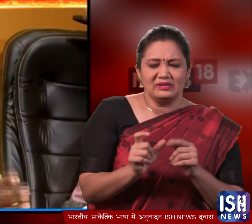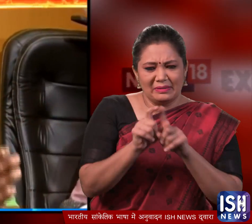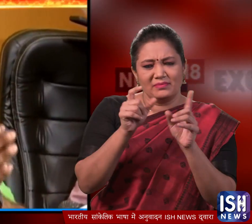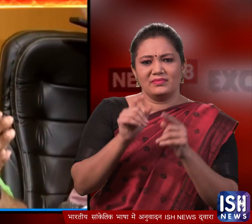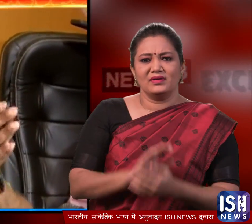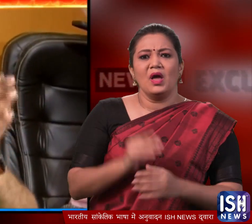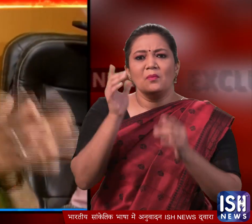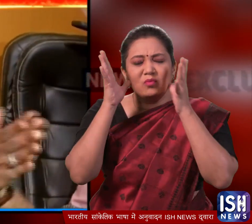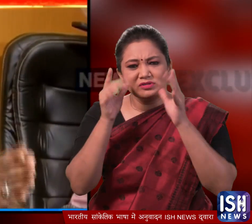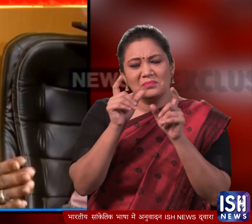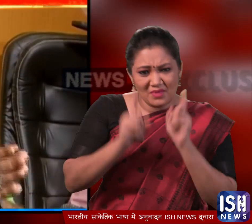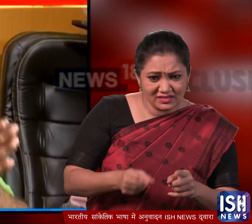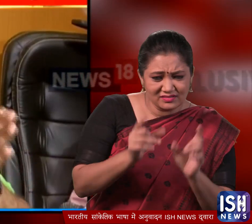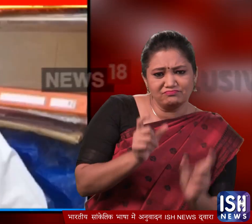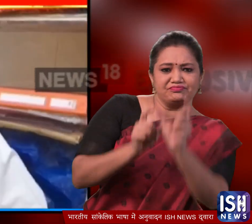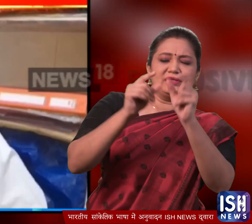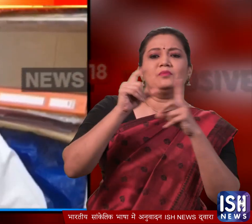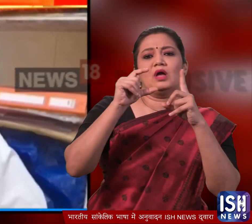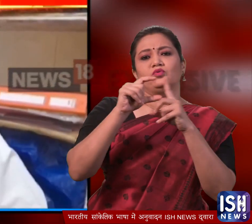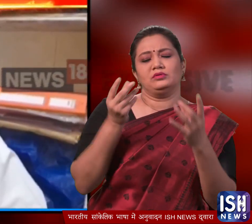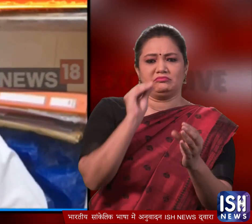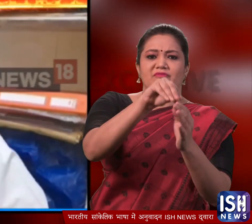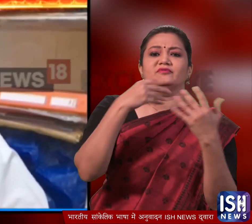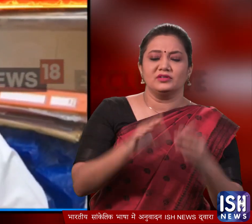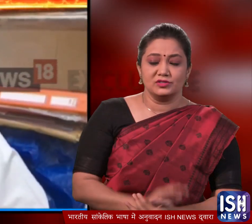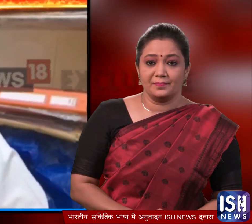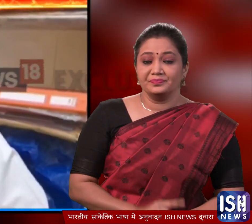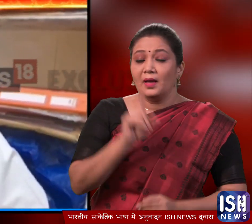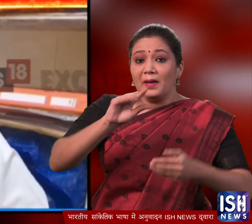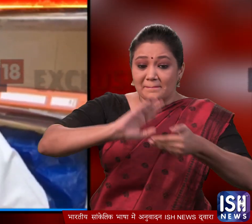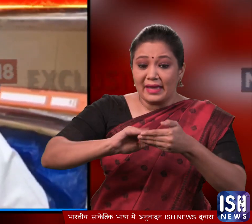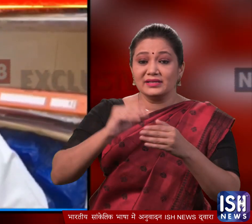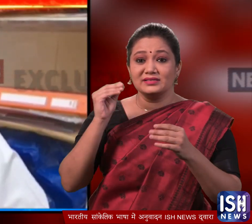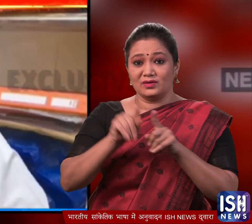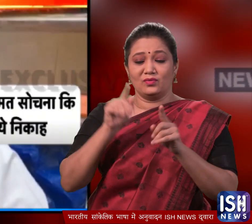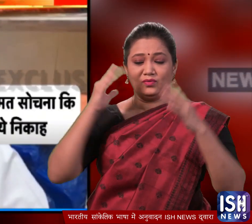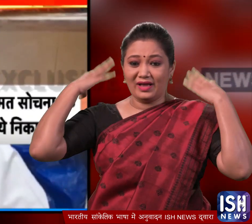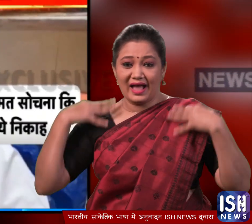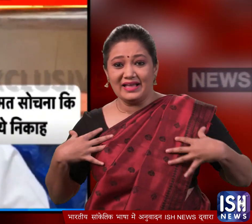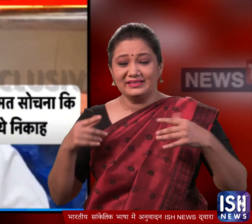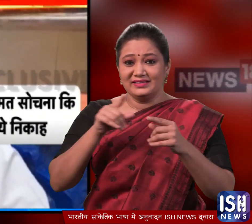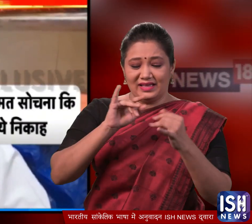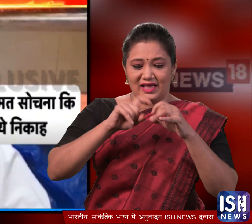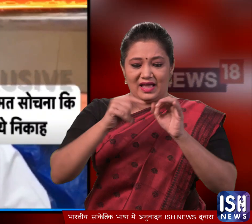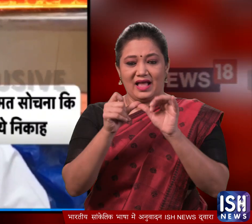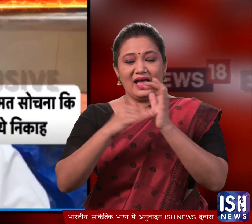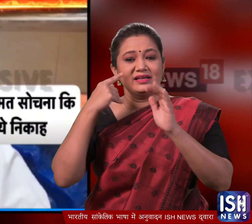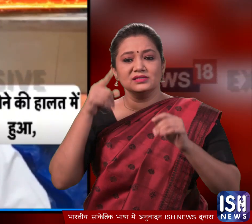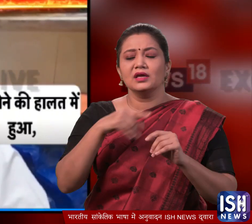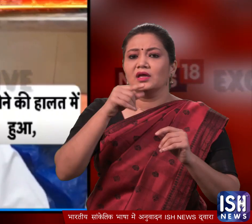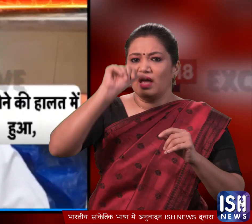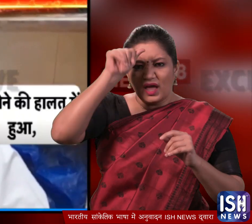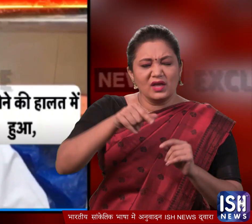उसको लगा होगा कि मुस्लिम लिखा होगा। लेकिन निकाह कराने वाले काजी ने दावे को खारिज कर दिया। ऐसा मत सोचिए कि ये